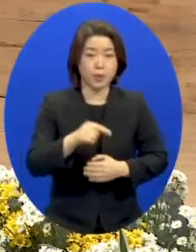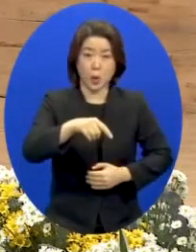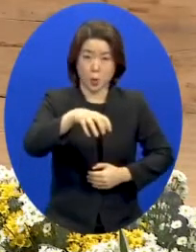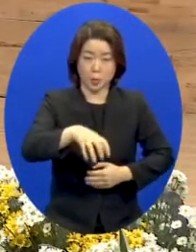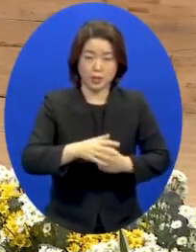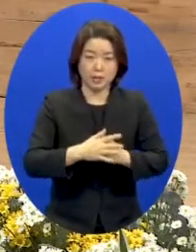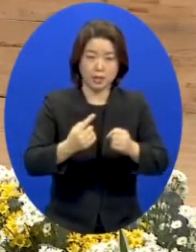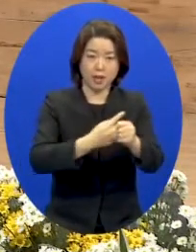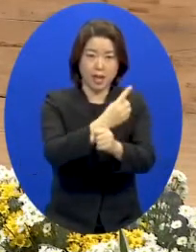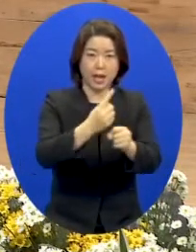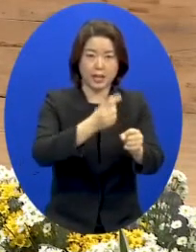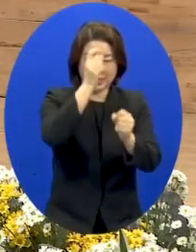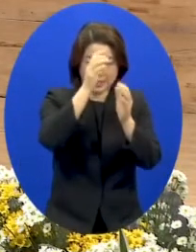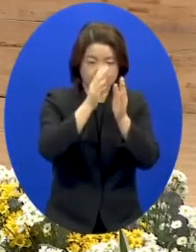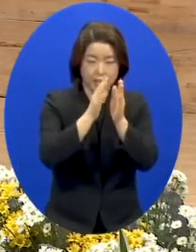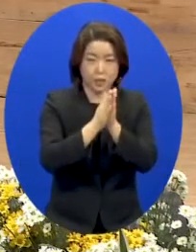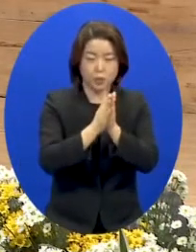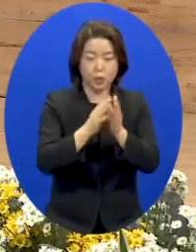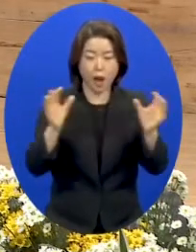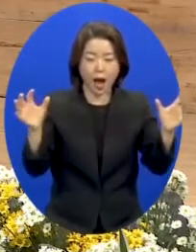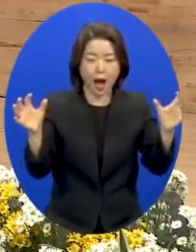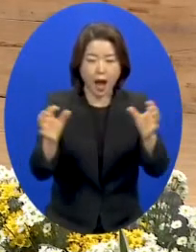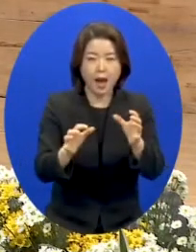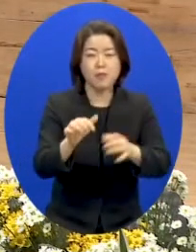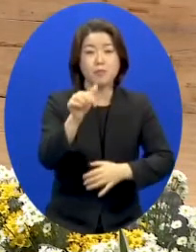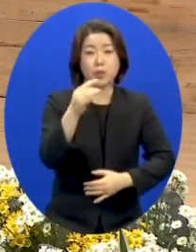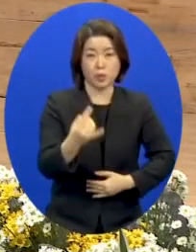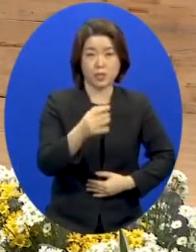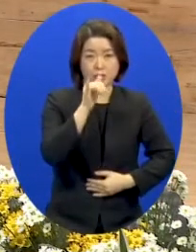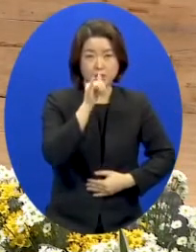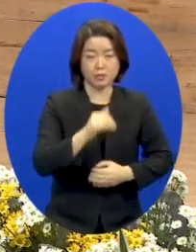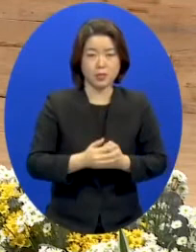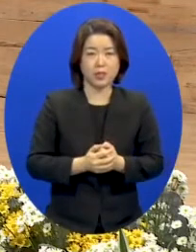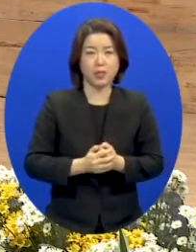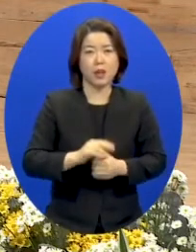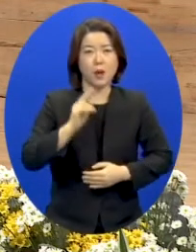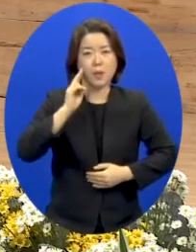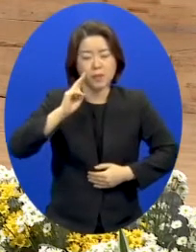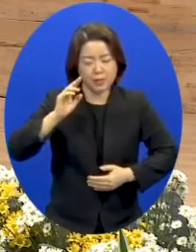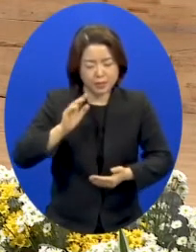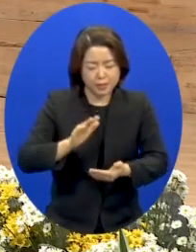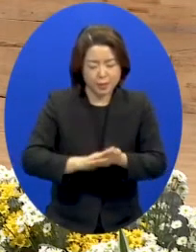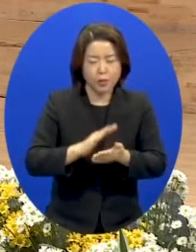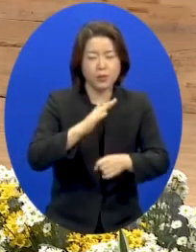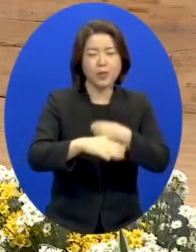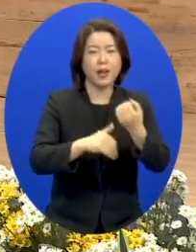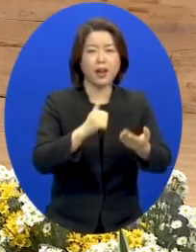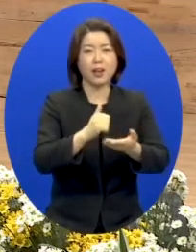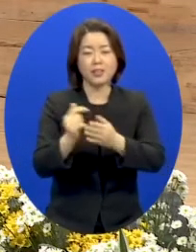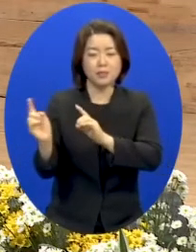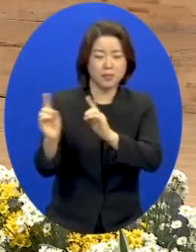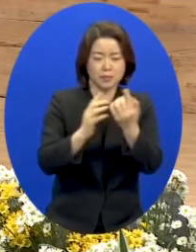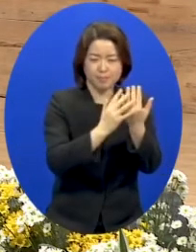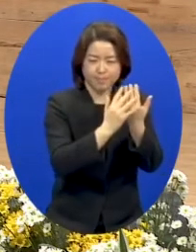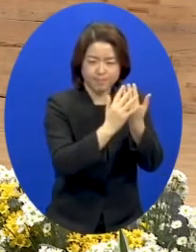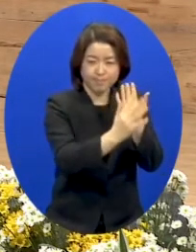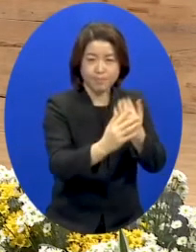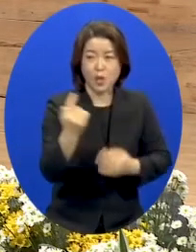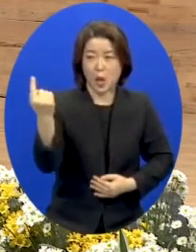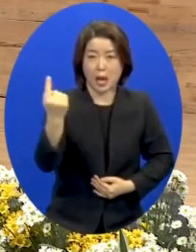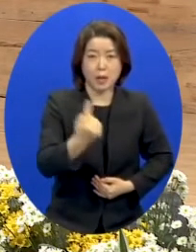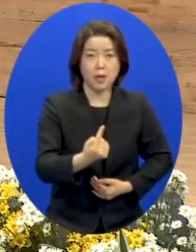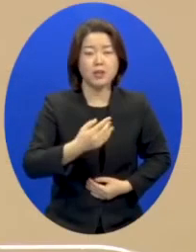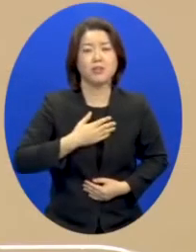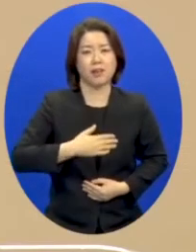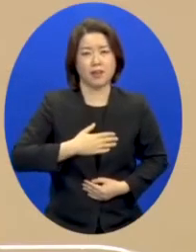기도 합주회가 이 자리에서 있었습니다. 아주 정말 뜨거운 하나님의 부흥이 임하는 것을 우리가